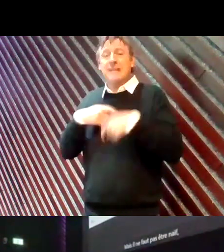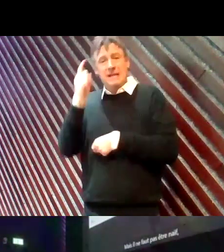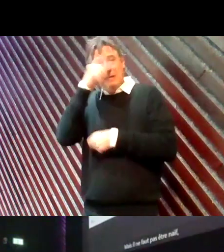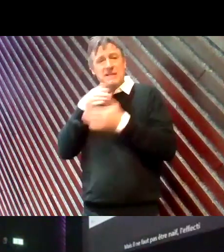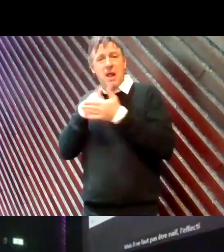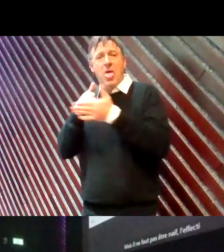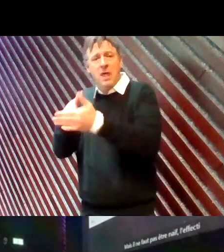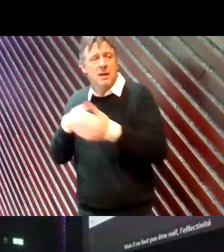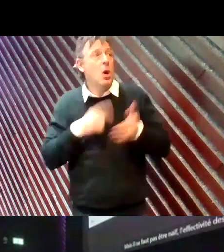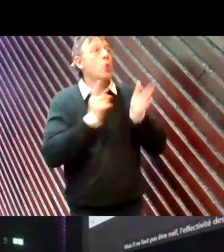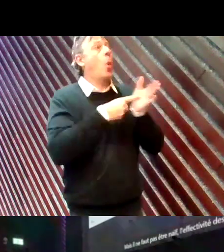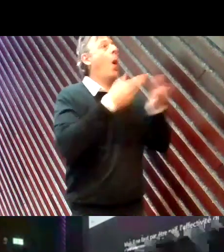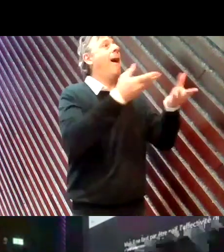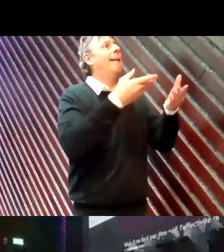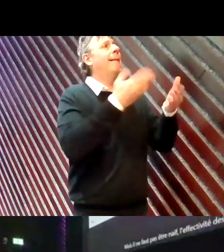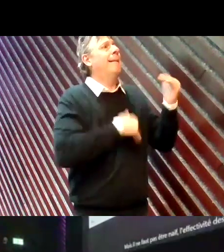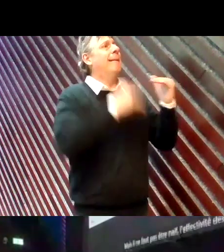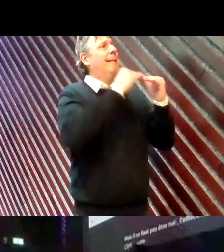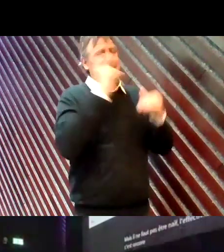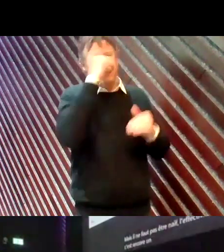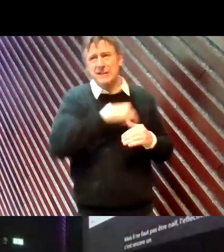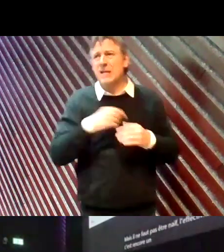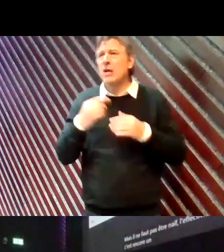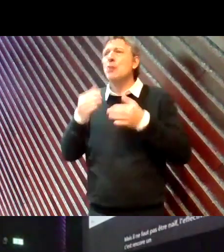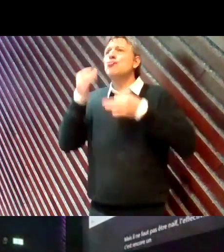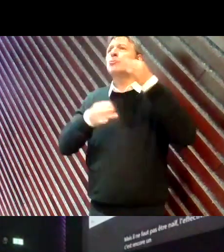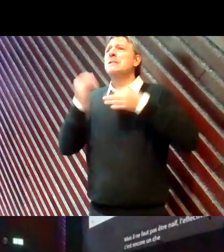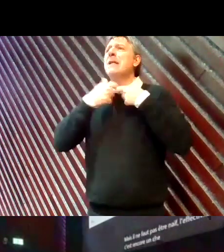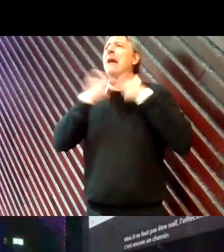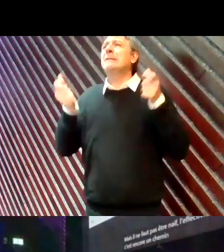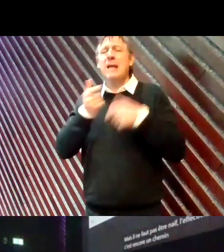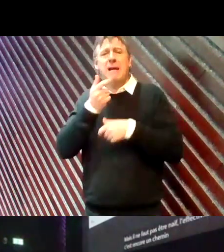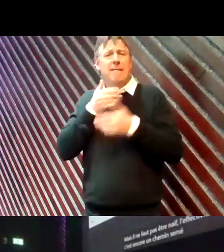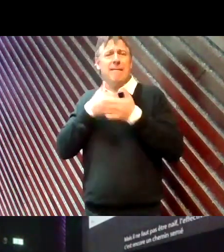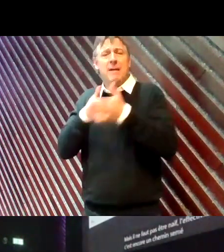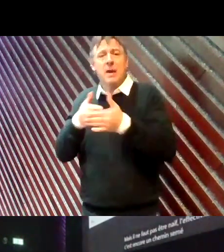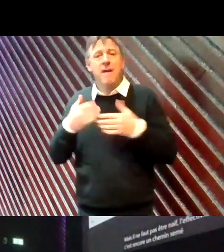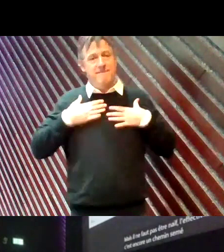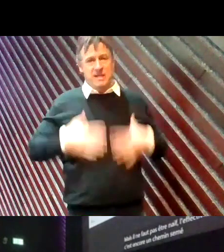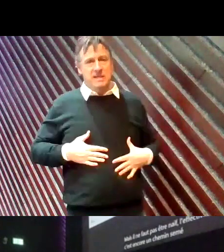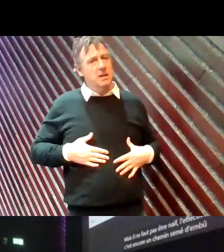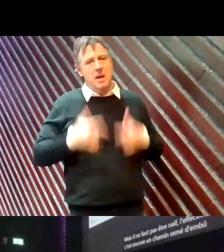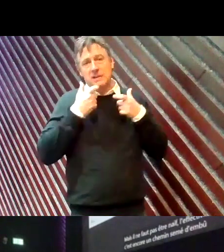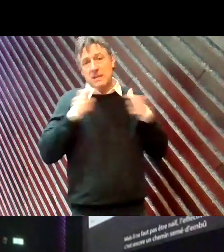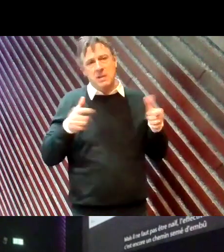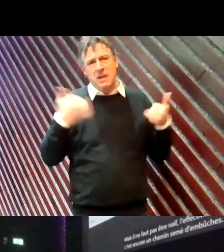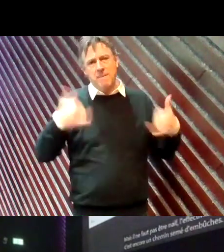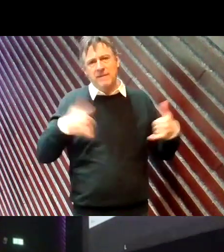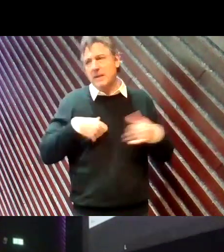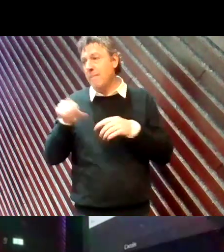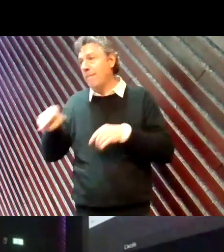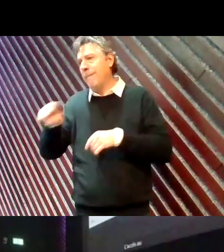L'accès aux droits, évidemment, elle est difficile. L'accès à la justice, je ne parle pas de l'accessibilité physique, mais on en est encore là dans l'endroit.